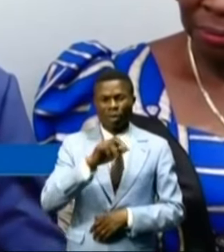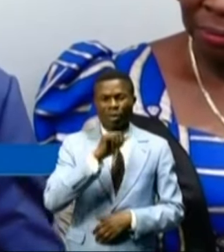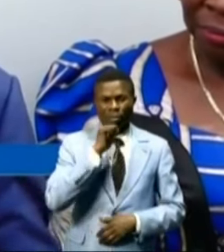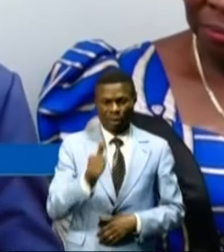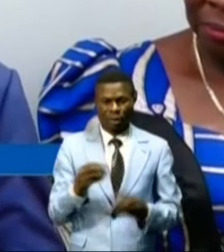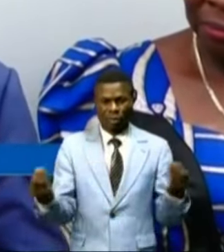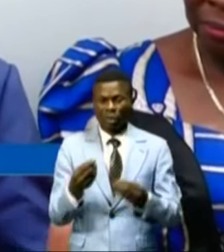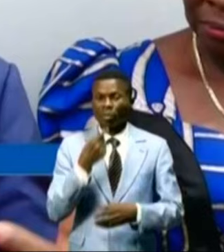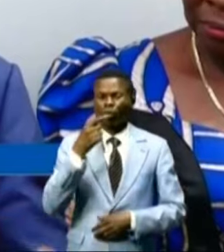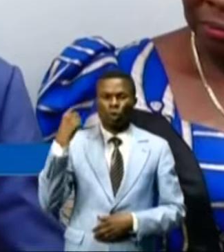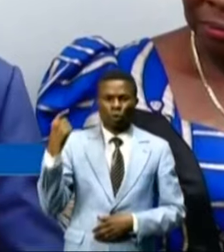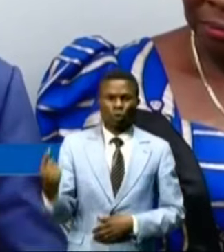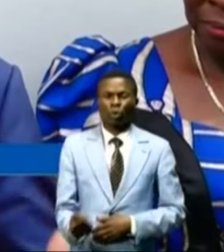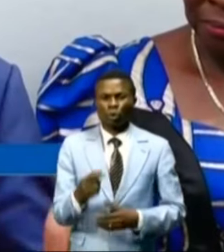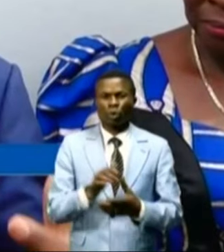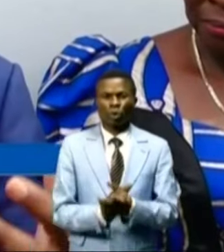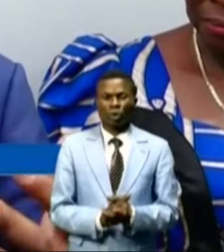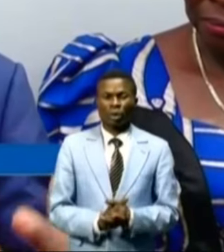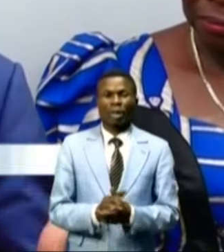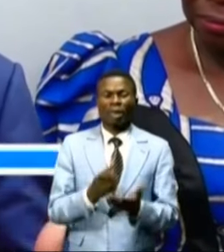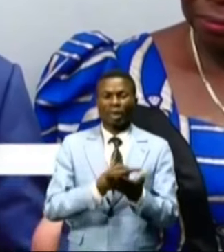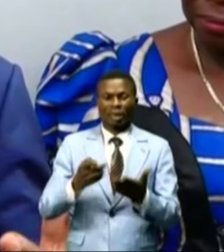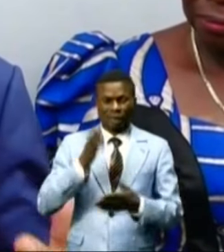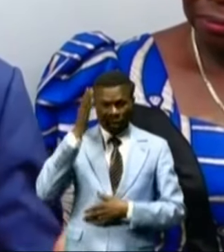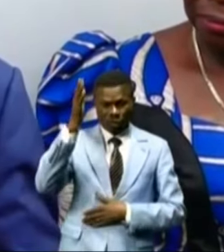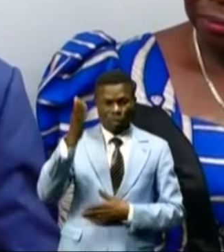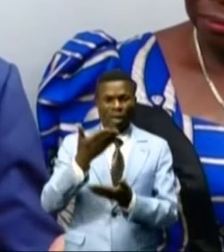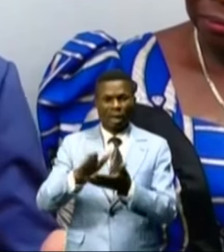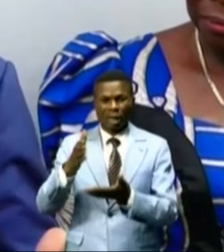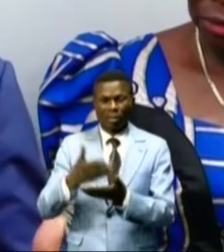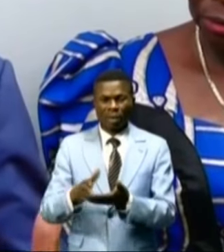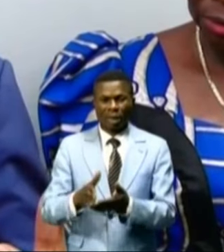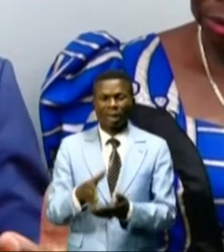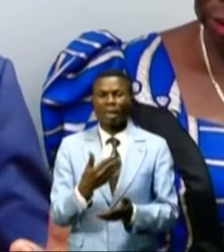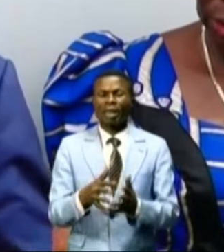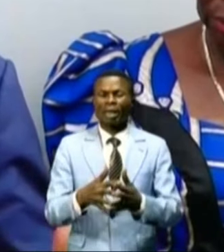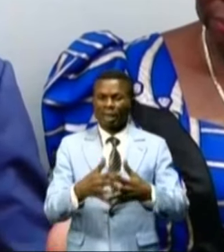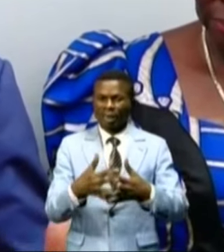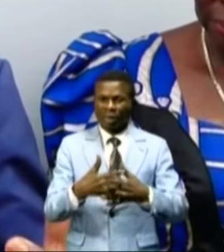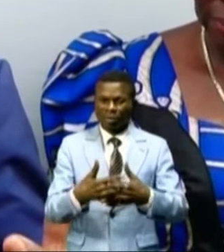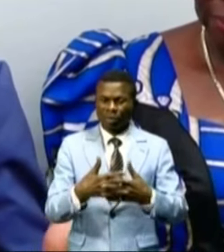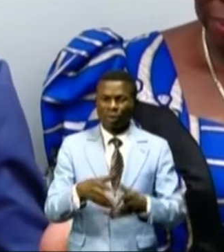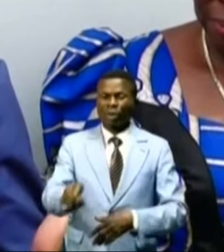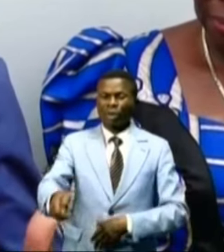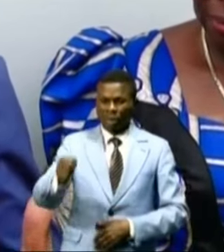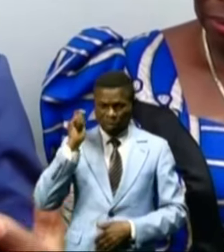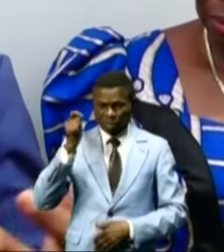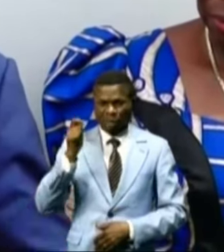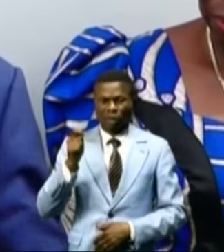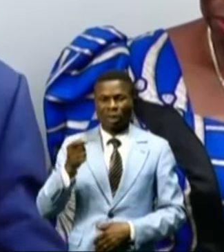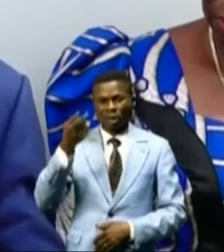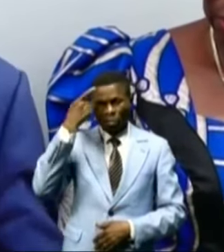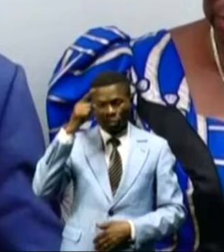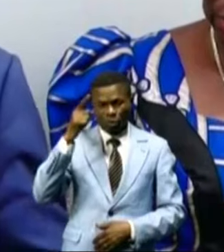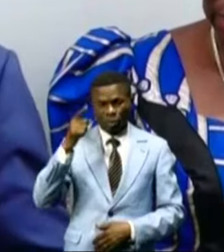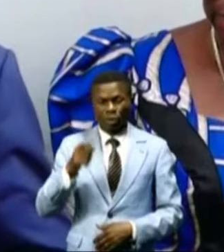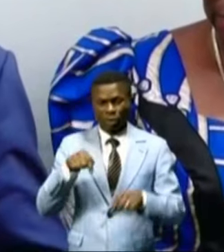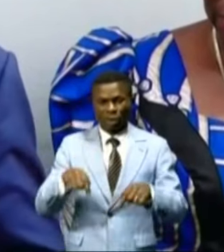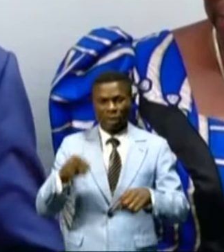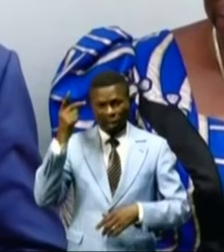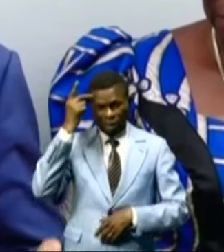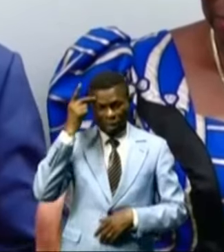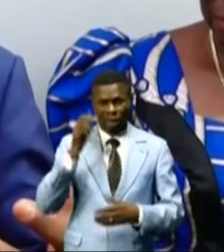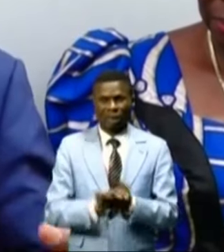je l'ai dit tout à l'heure, la semaine prochaine, nous allons distribuer les matériels de pêche et de Ventra, piscicole, ici à Kinshasa et à